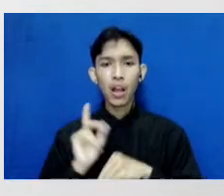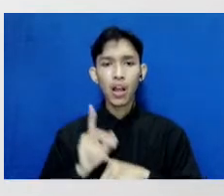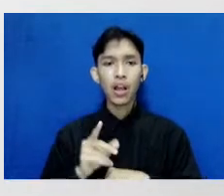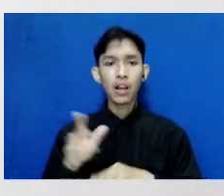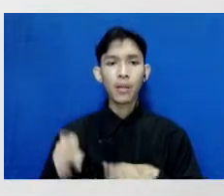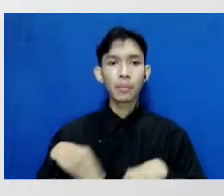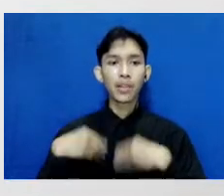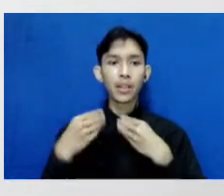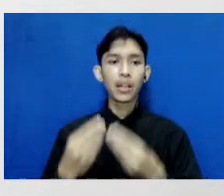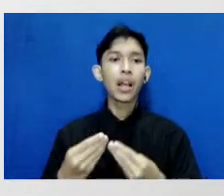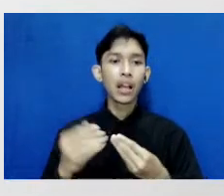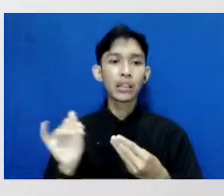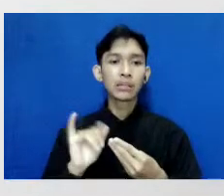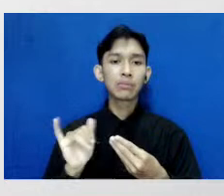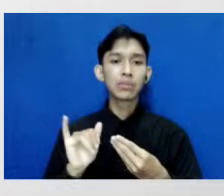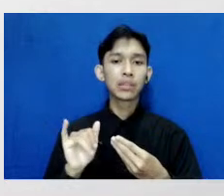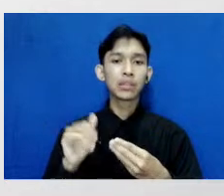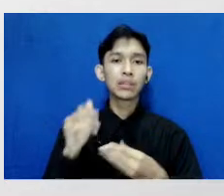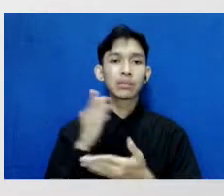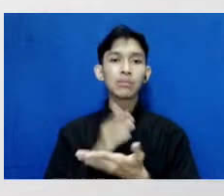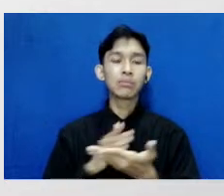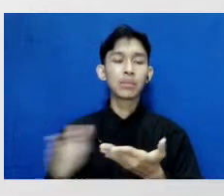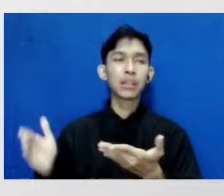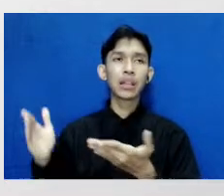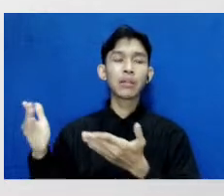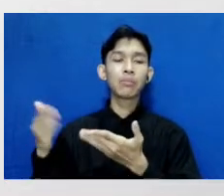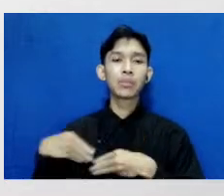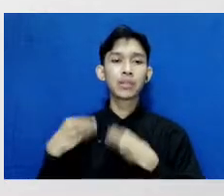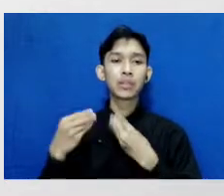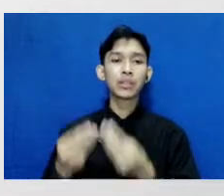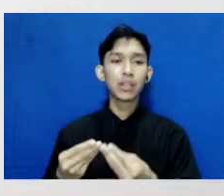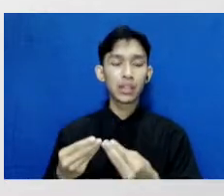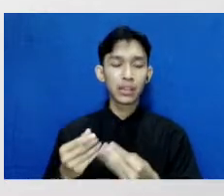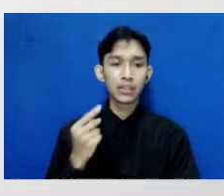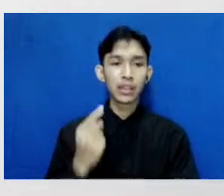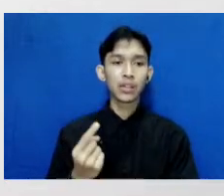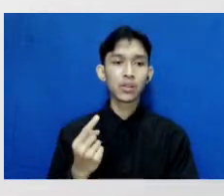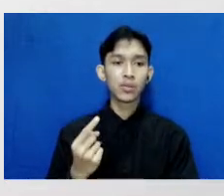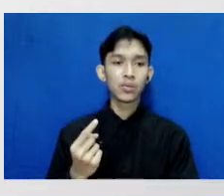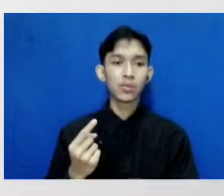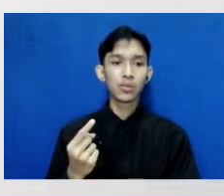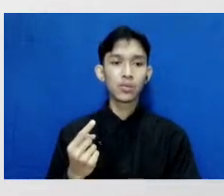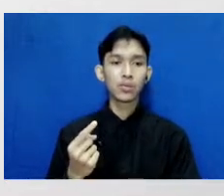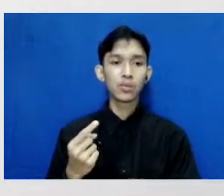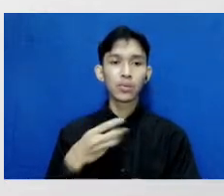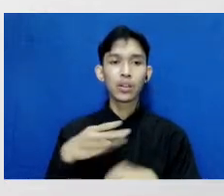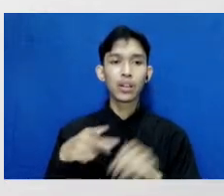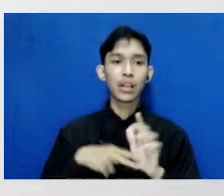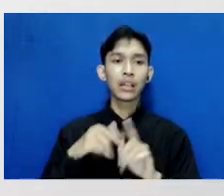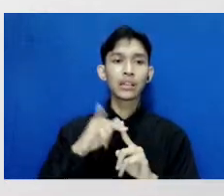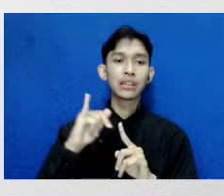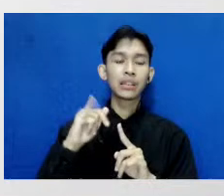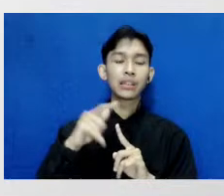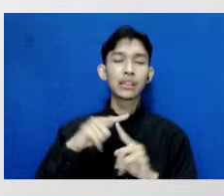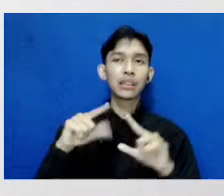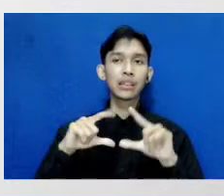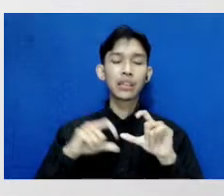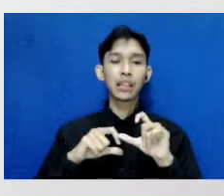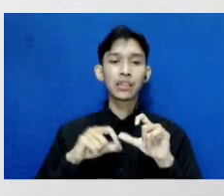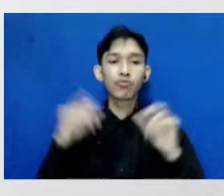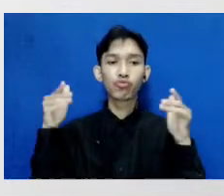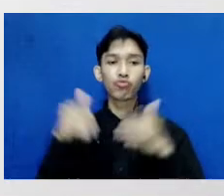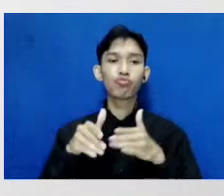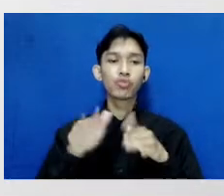penyerahan sebagian dari tanggung jawab pemerintah kepada satu entitas tertentu, dan itu membuat